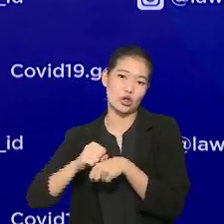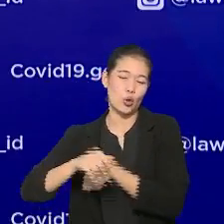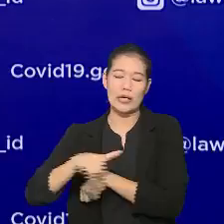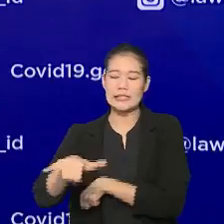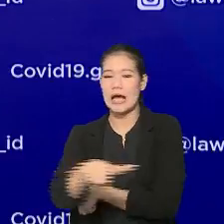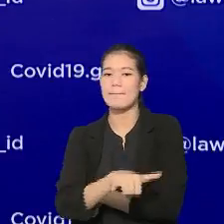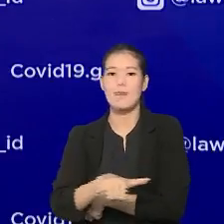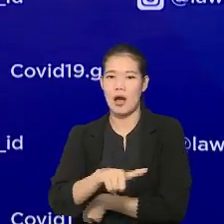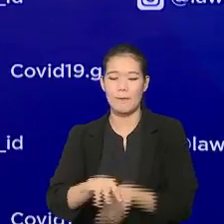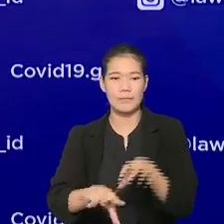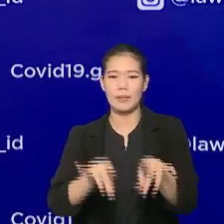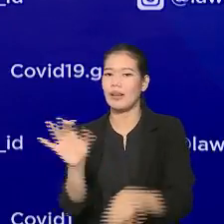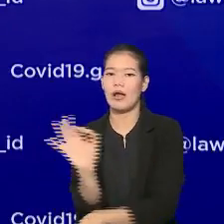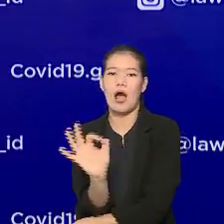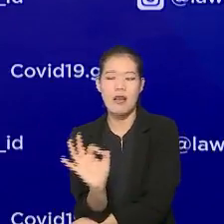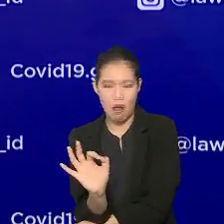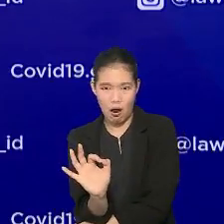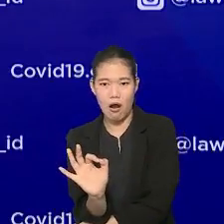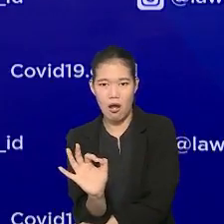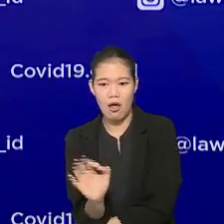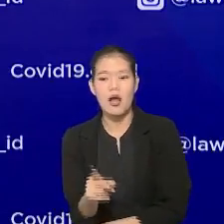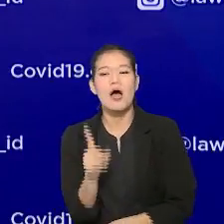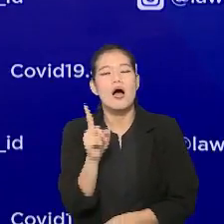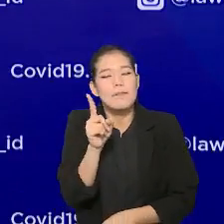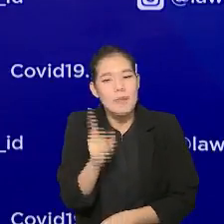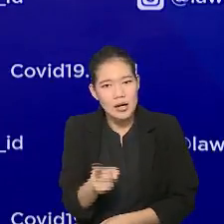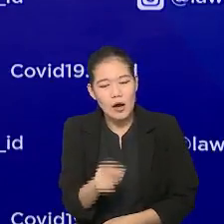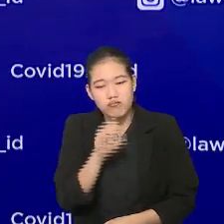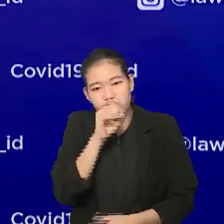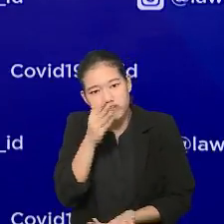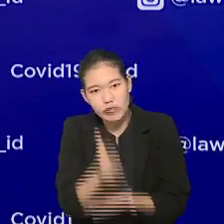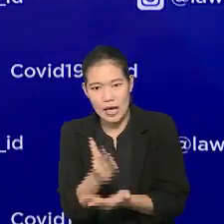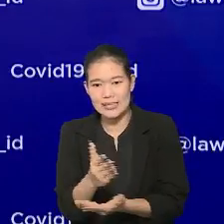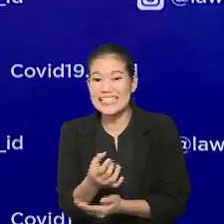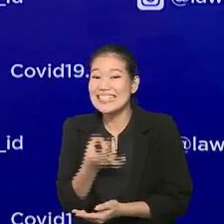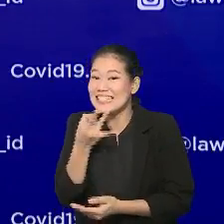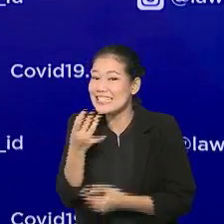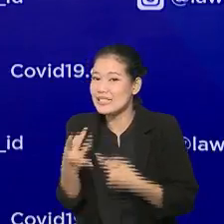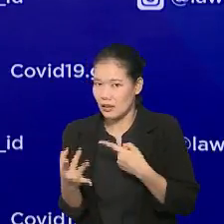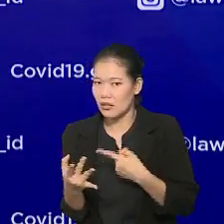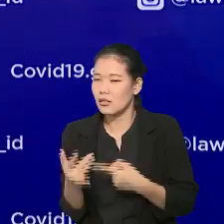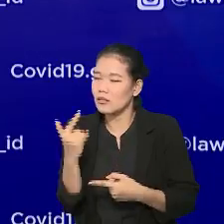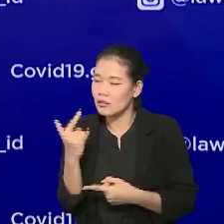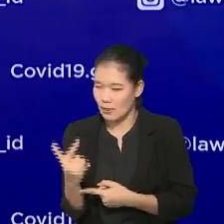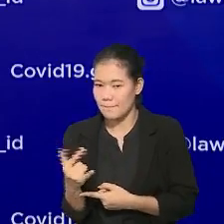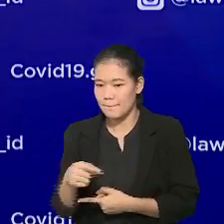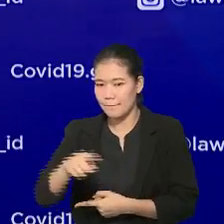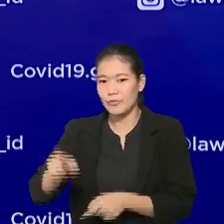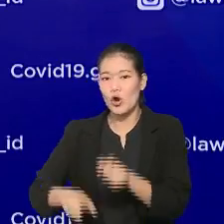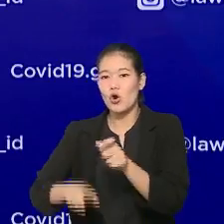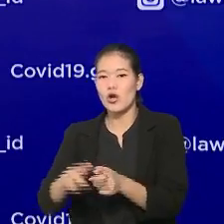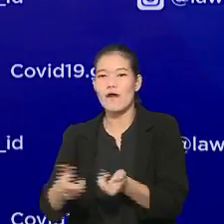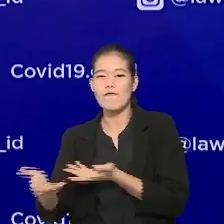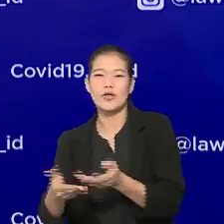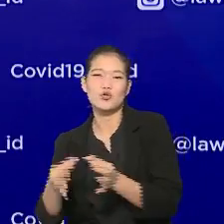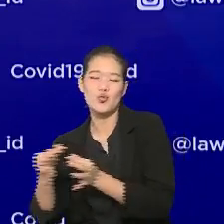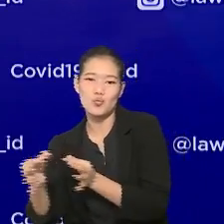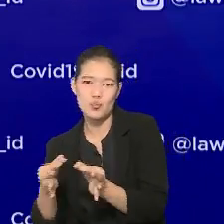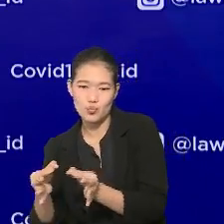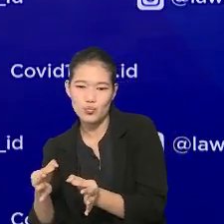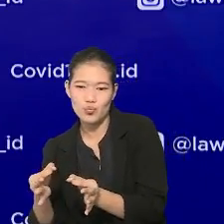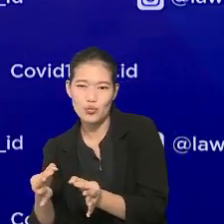dengan masyarakat yang lain, maka ditekankan bahwa diskresi ini tetap mewajibkan pelayan publik untuk